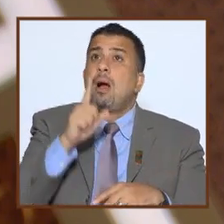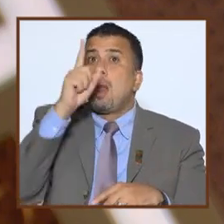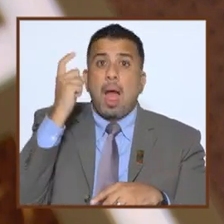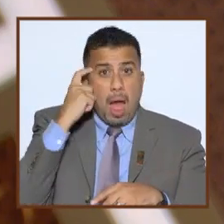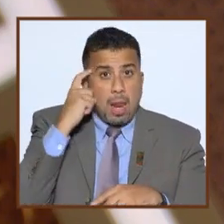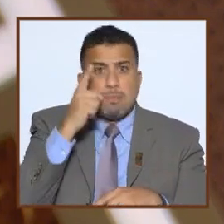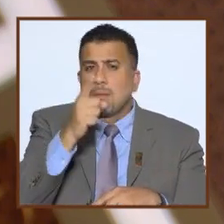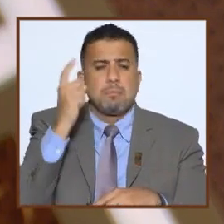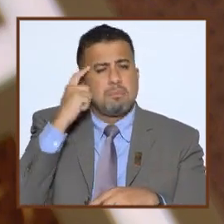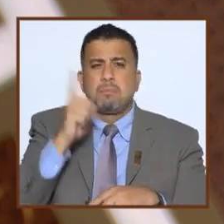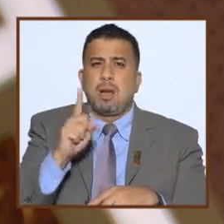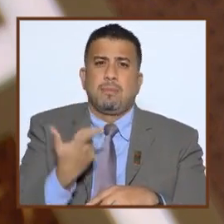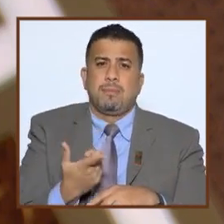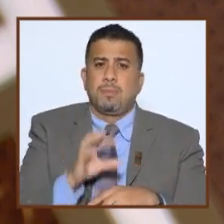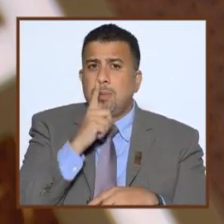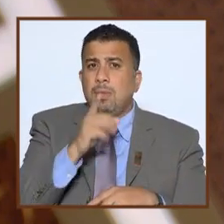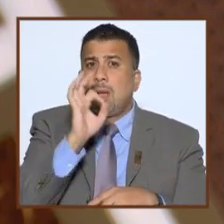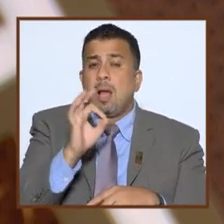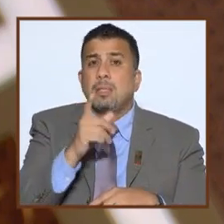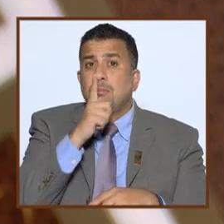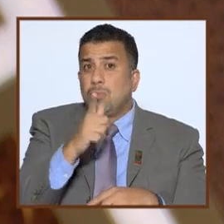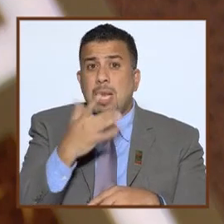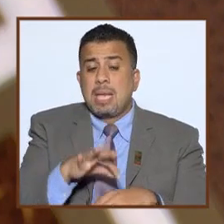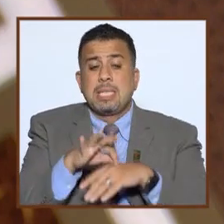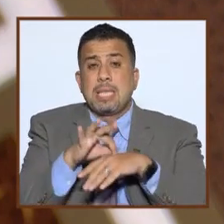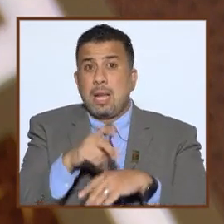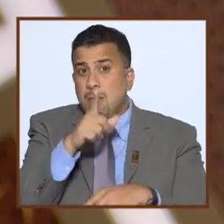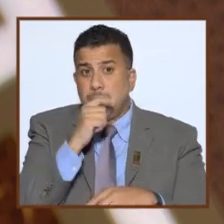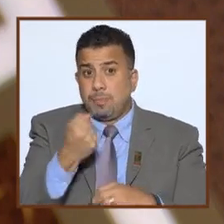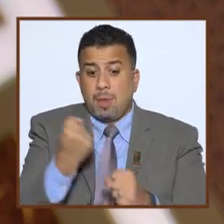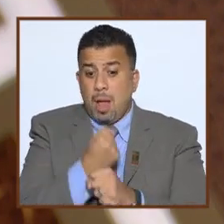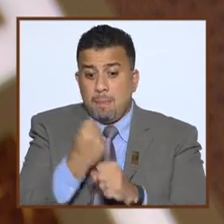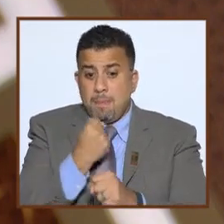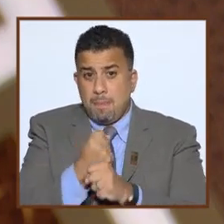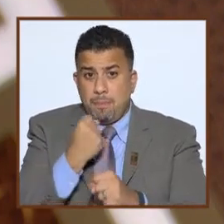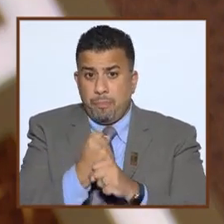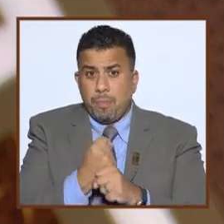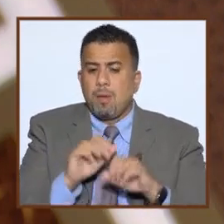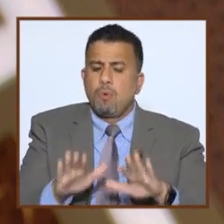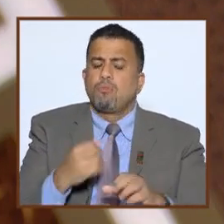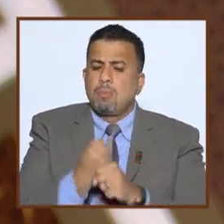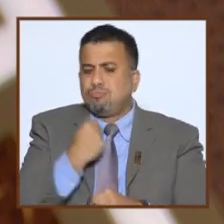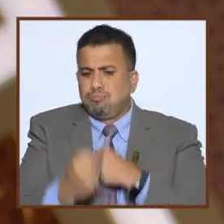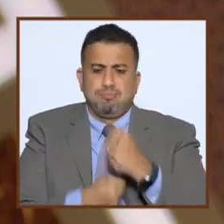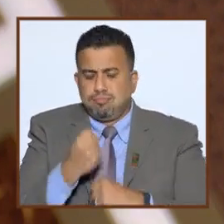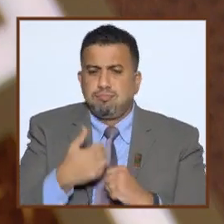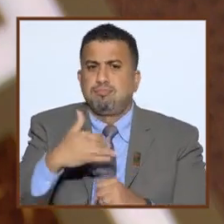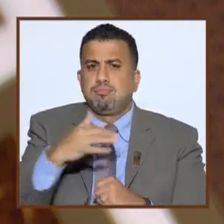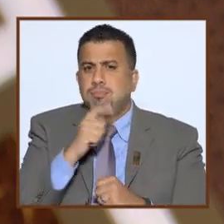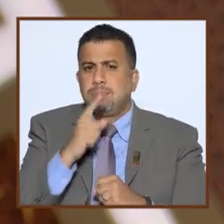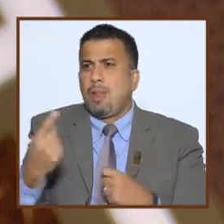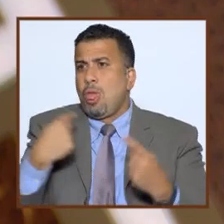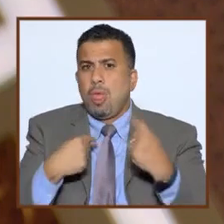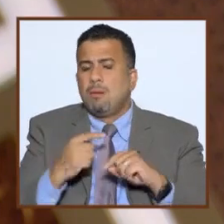وانتم لا تعلمون والاصل في الانسان اذا كان يعمل ان يسعى في البقاء في العمل ودفع